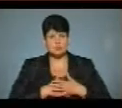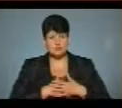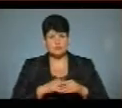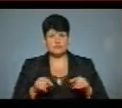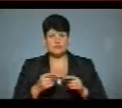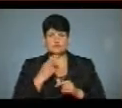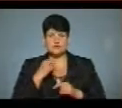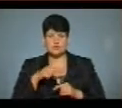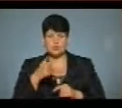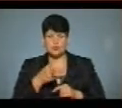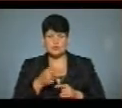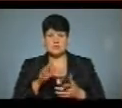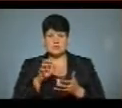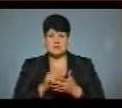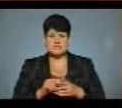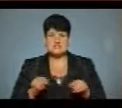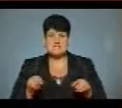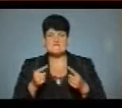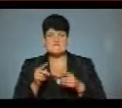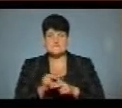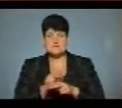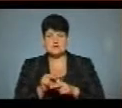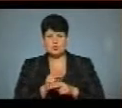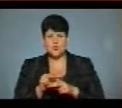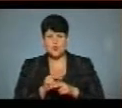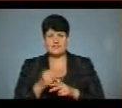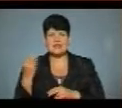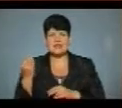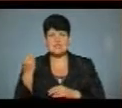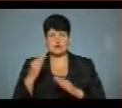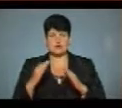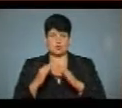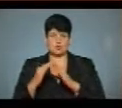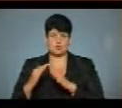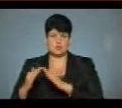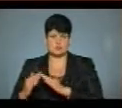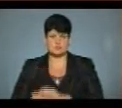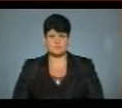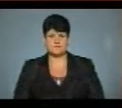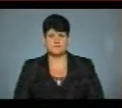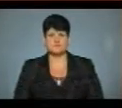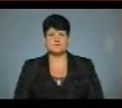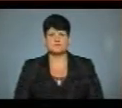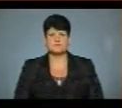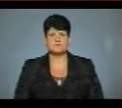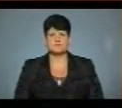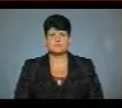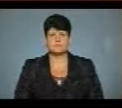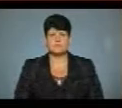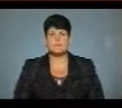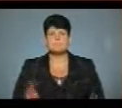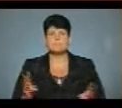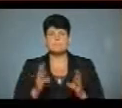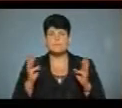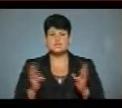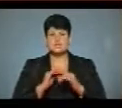Її представники займаються відновленням і реконструкцією історичних будівель, каже Андрій Савчук. Пожежу